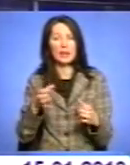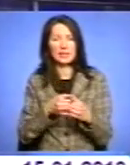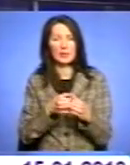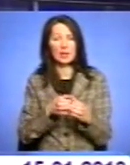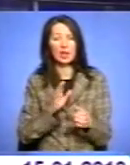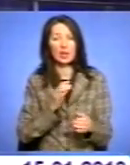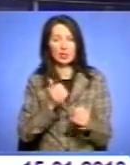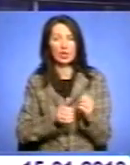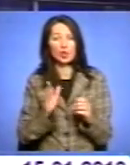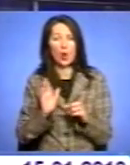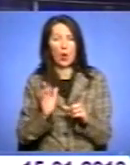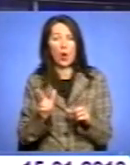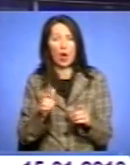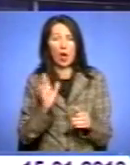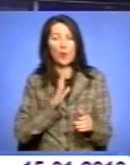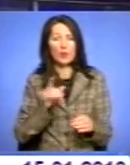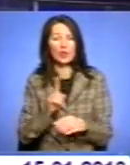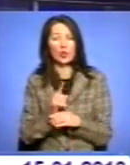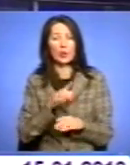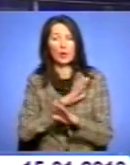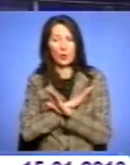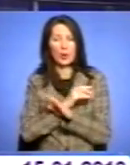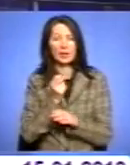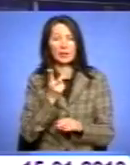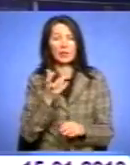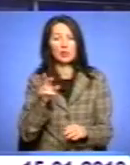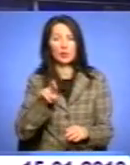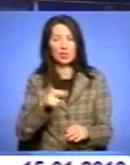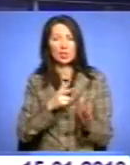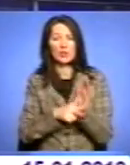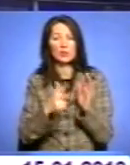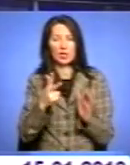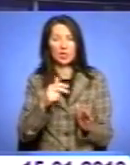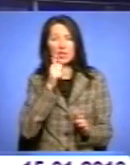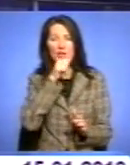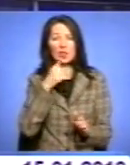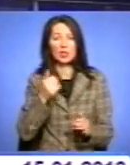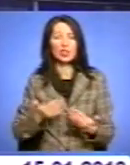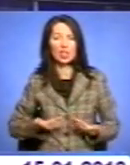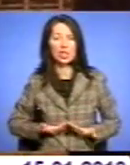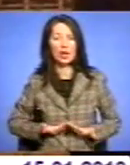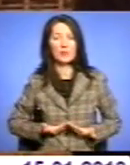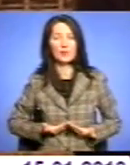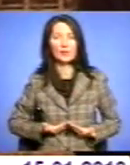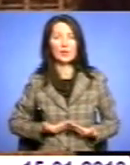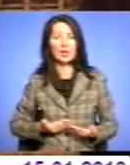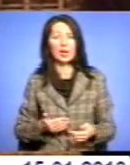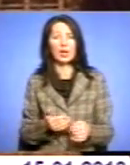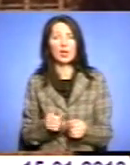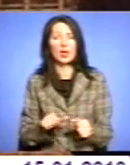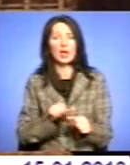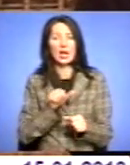Михайло Горень відійшов у вічність 13 січня на 83-му році життя. Горень,